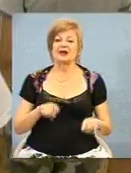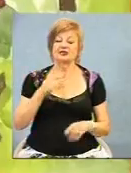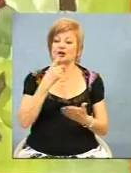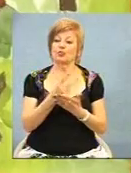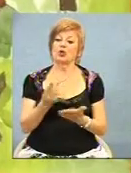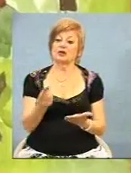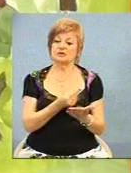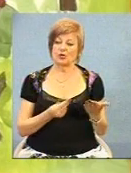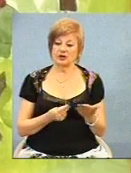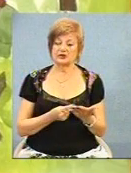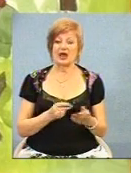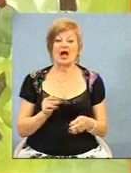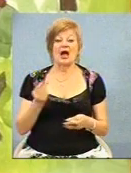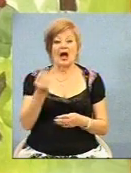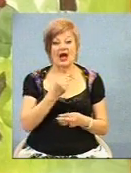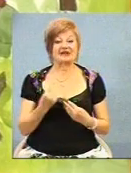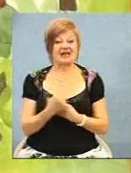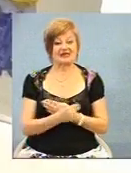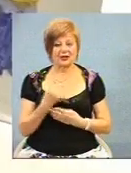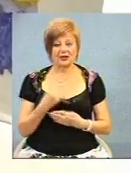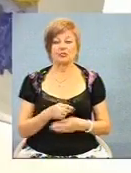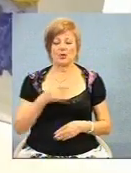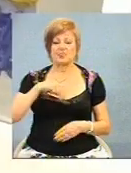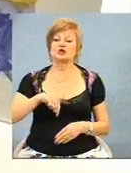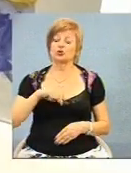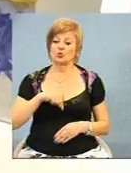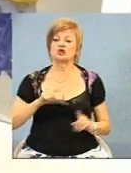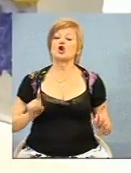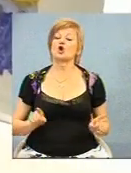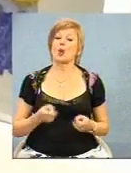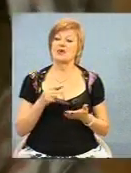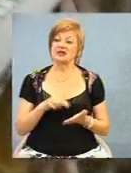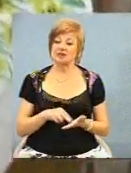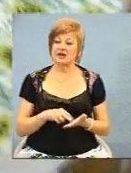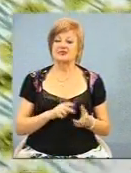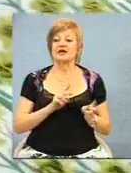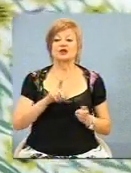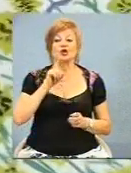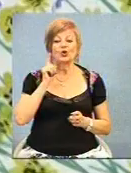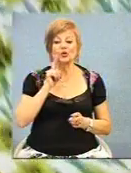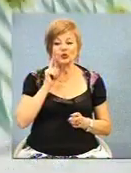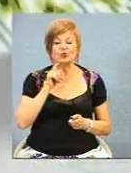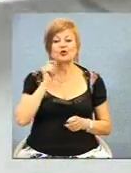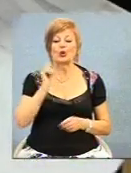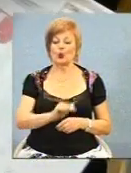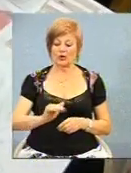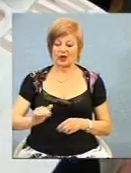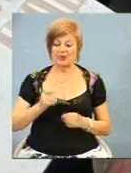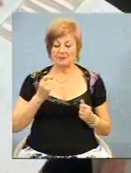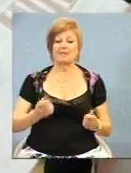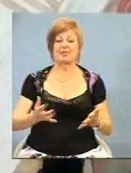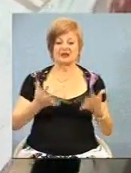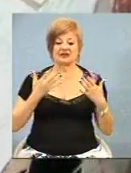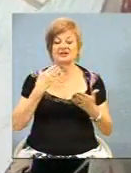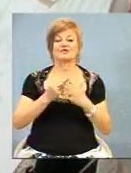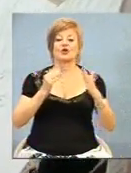малюнках. Арт-терапія має стати для них фізичною та психологічною реабілітацією. Якими юні українці уявляють свої домівки,